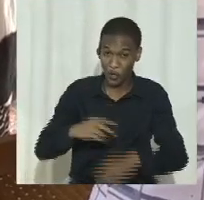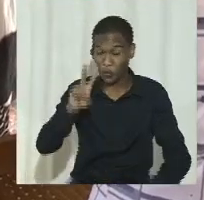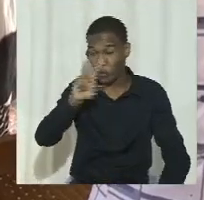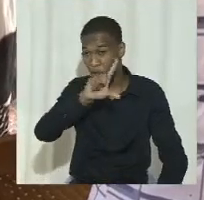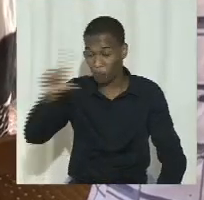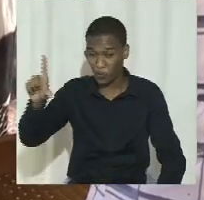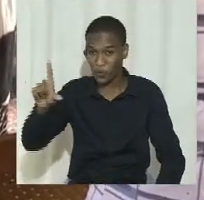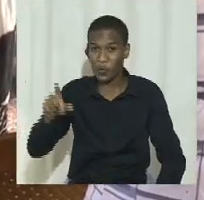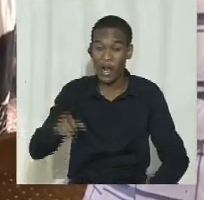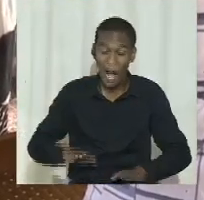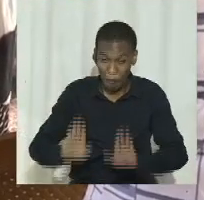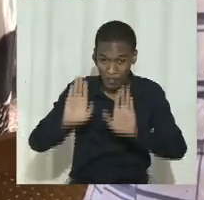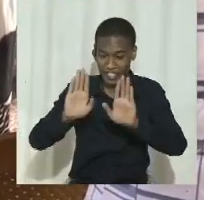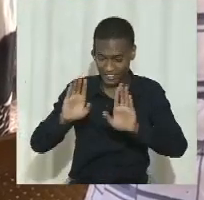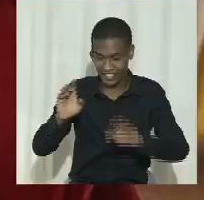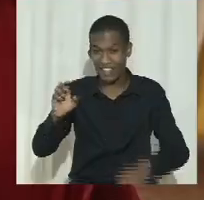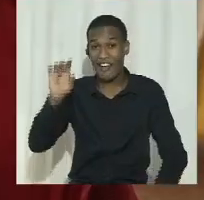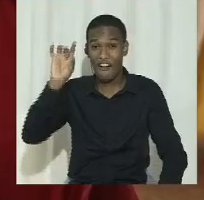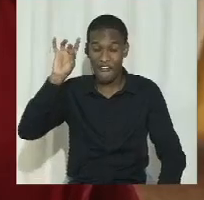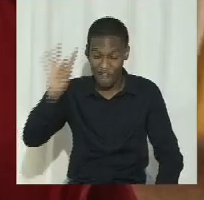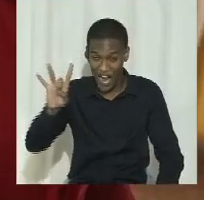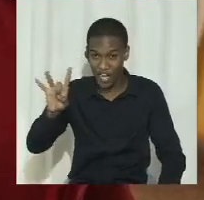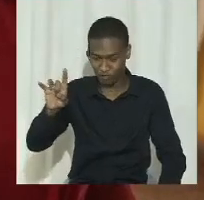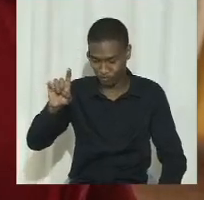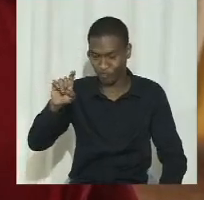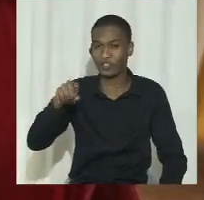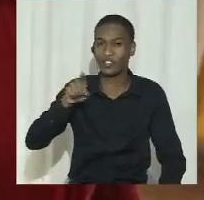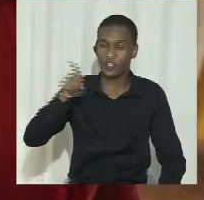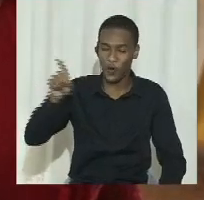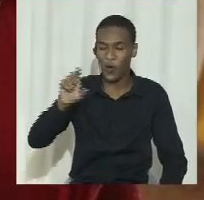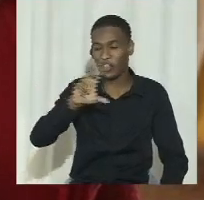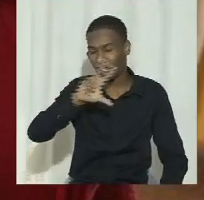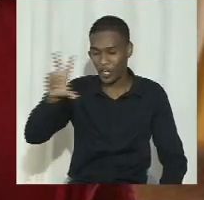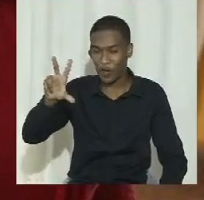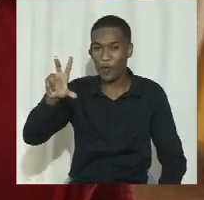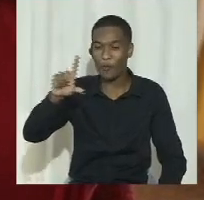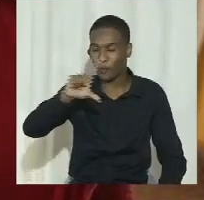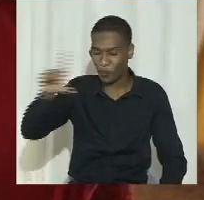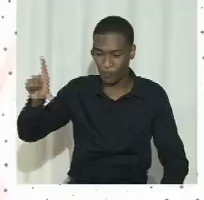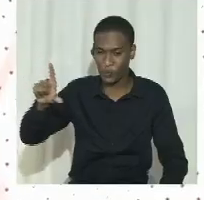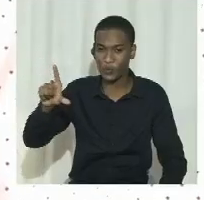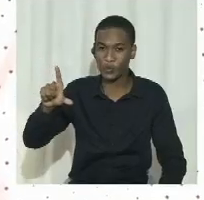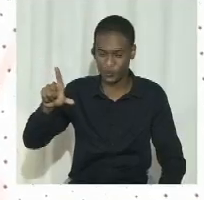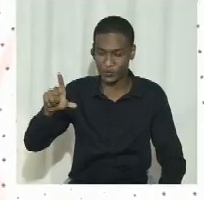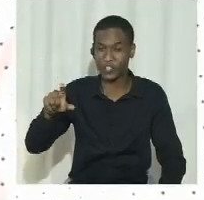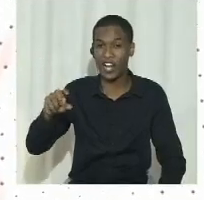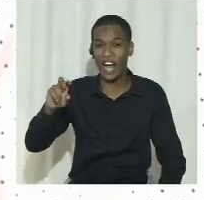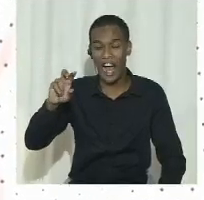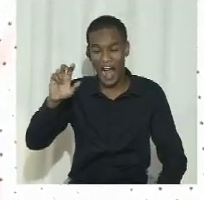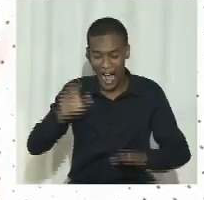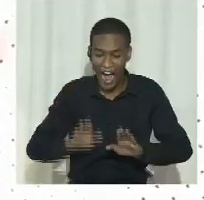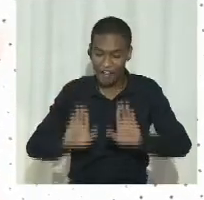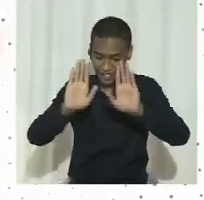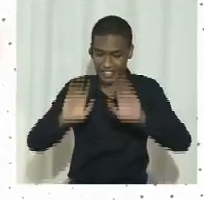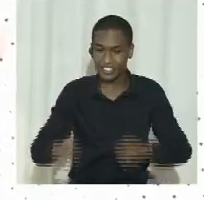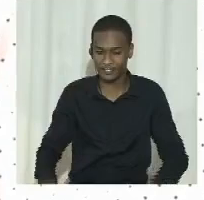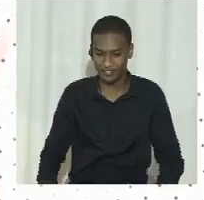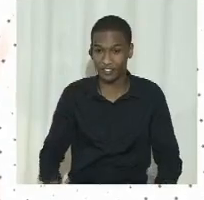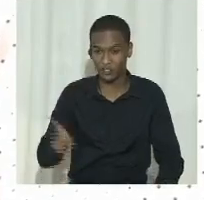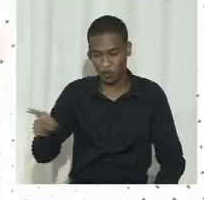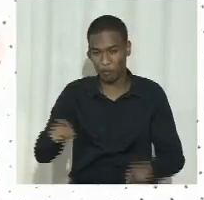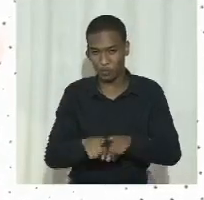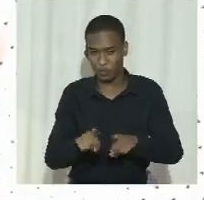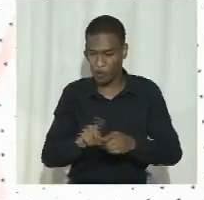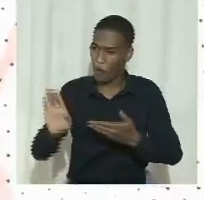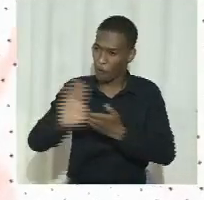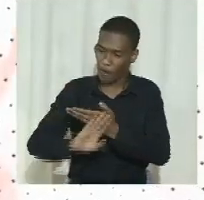kosa nataony zoma 23 aprily. Entitra amin'ny fanajana ny fepetra ara-pahasalamana rehetra amin'ny lanonana tanterahiny. Ny fepetra